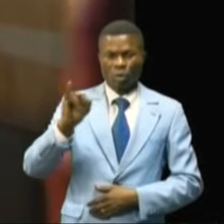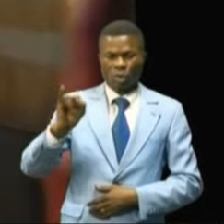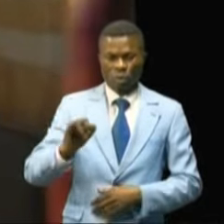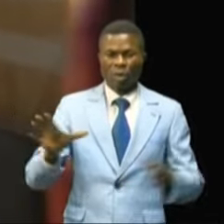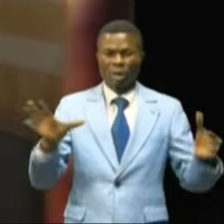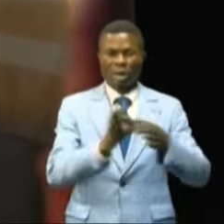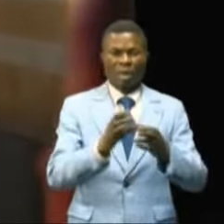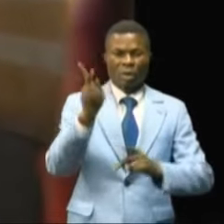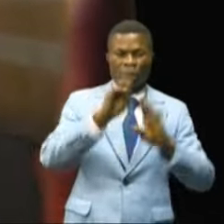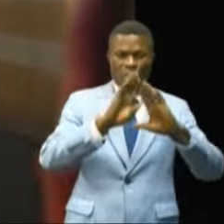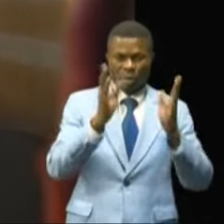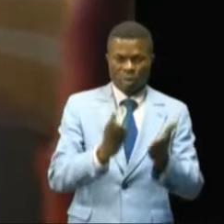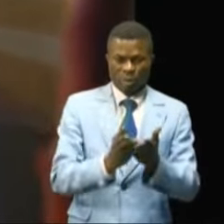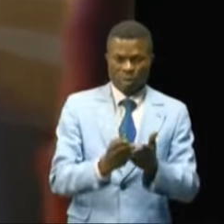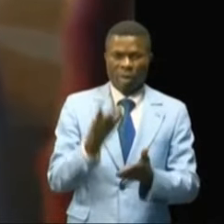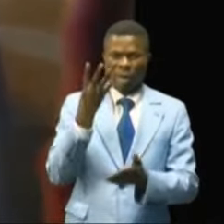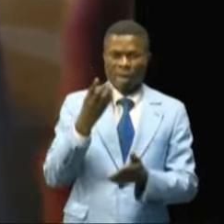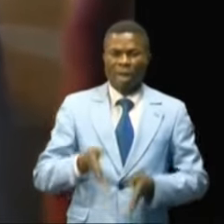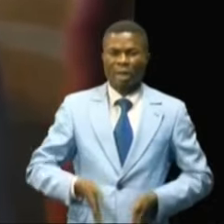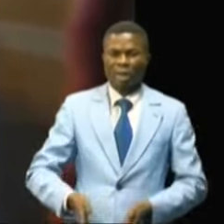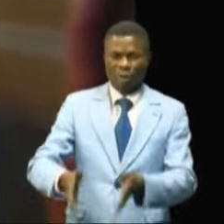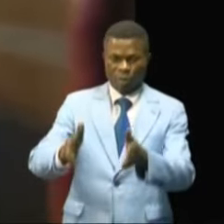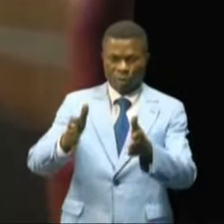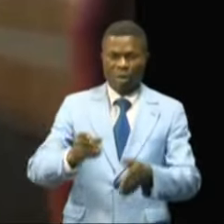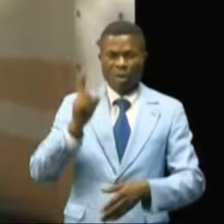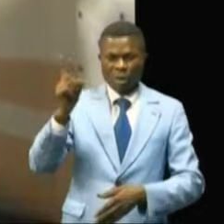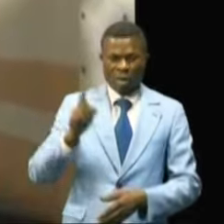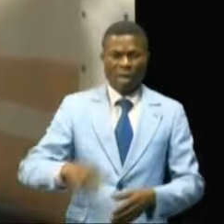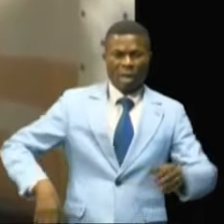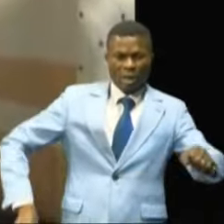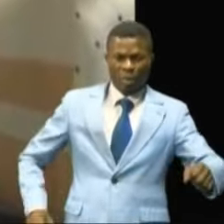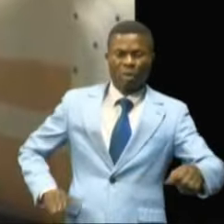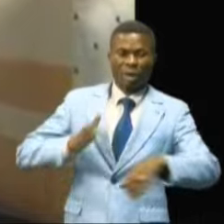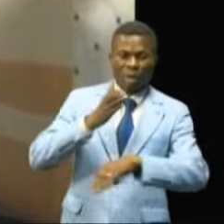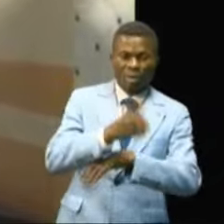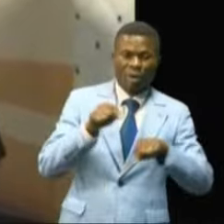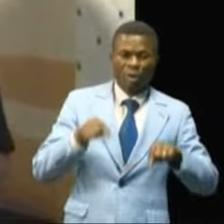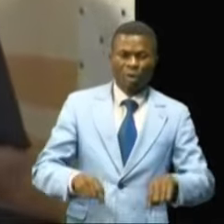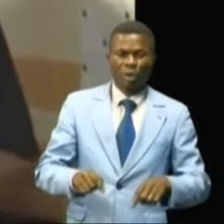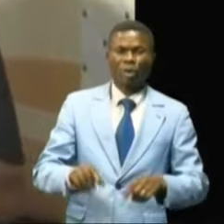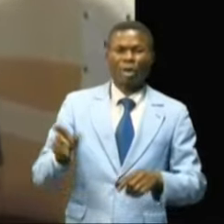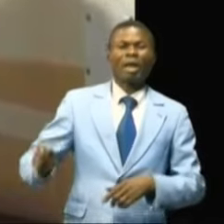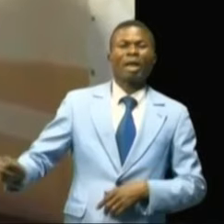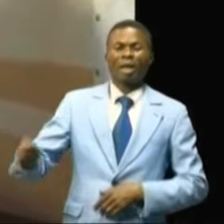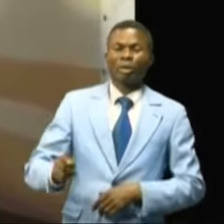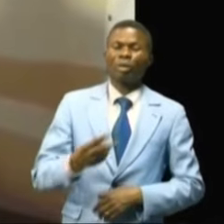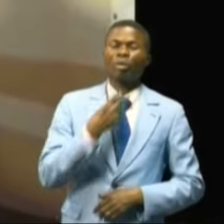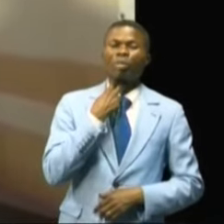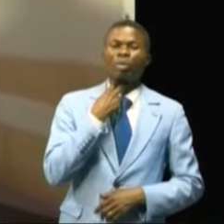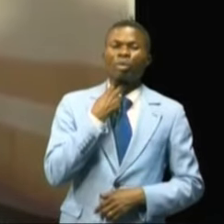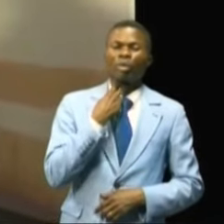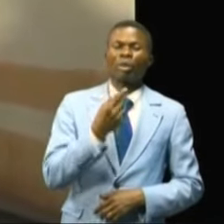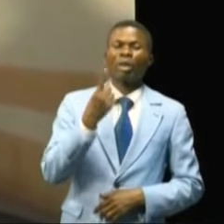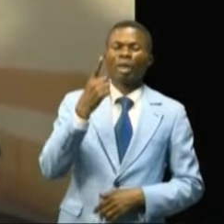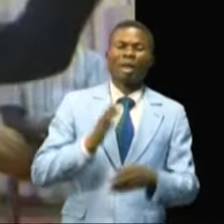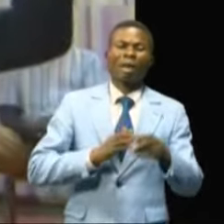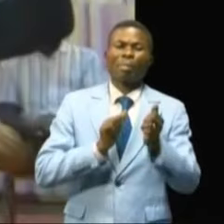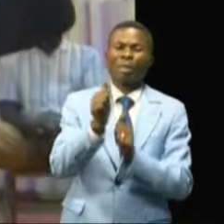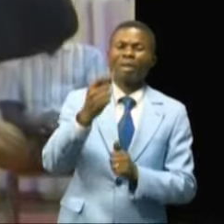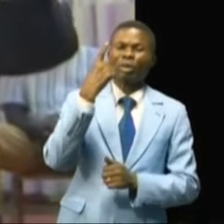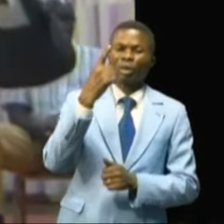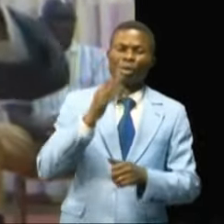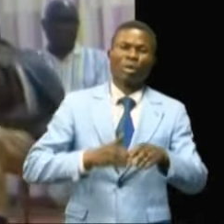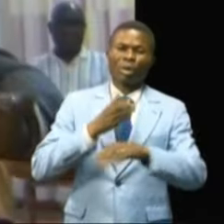de la République par 4 voies, chacune dotée d'un bac. Mais aujourd'hui, l'Ouzi n'a qu'un seul point de traversée qui